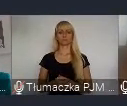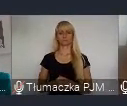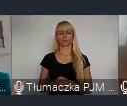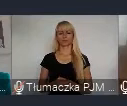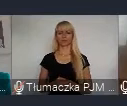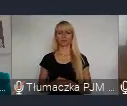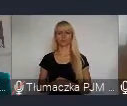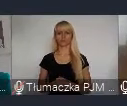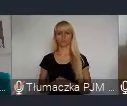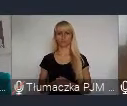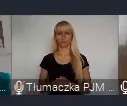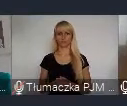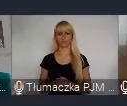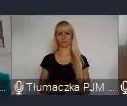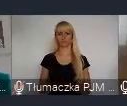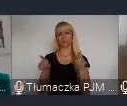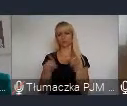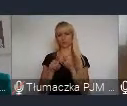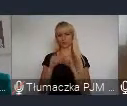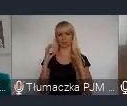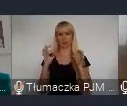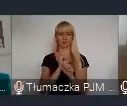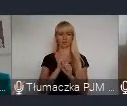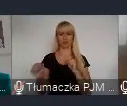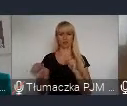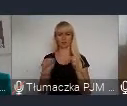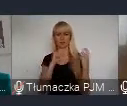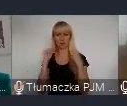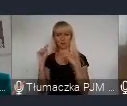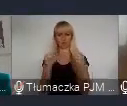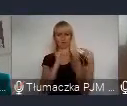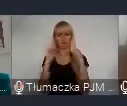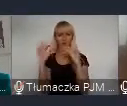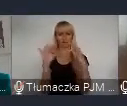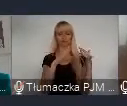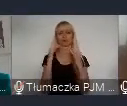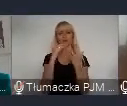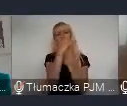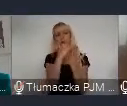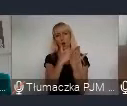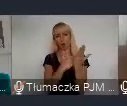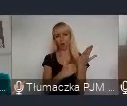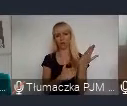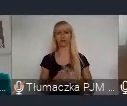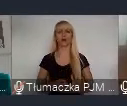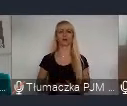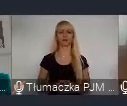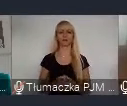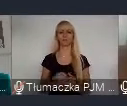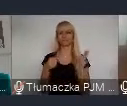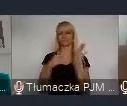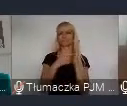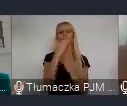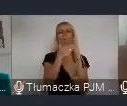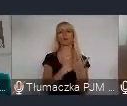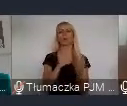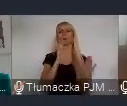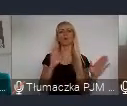obecnie są w trakcie konsultacji. Zakres jest właściwie podobny do tego, z czym mieliśmy do czynienia w